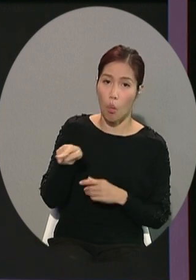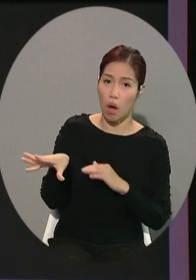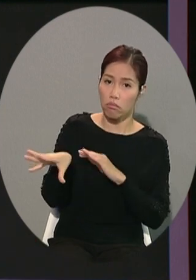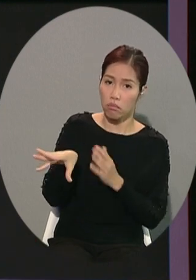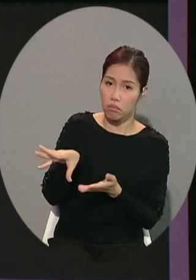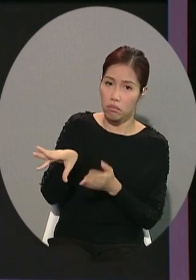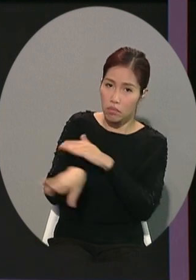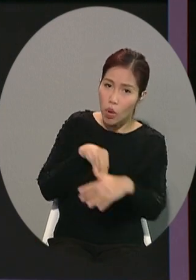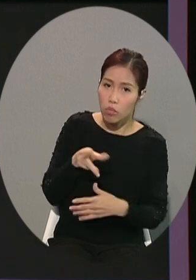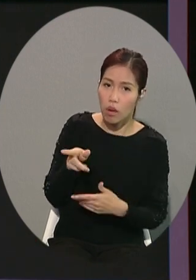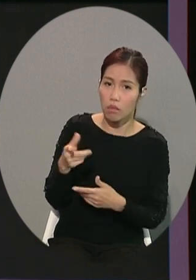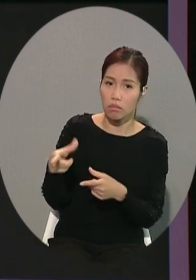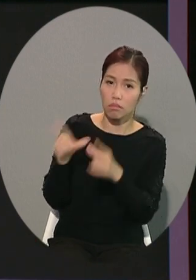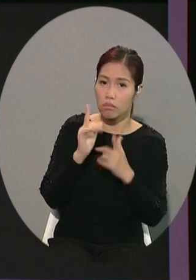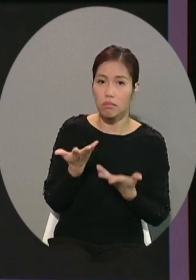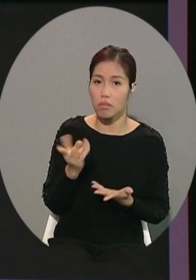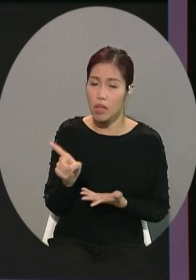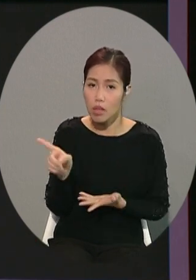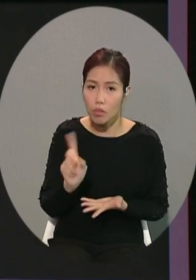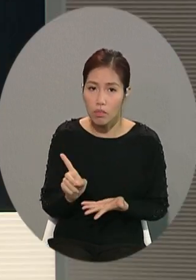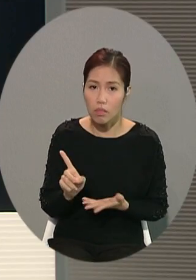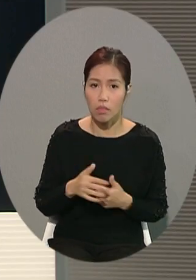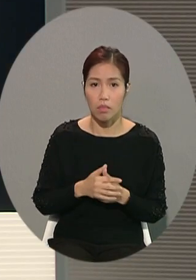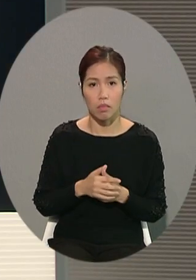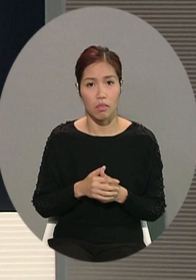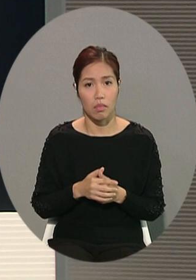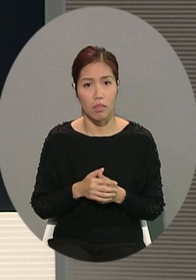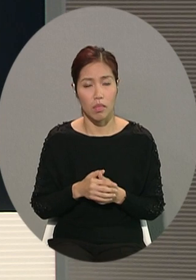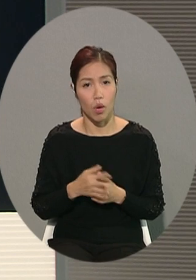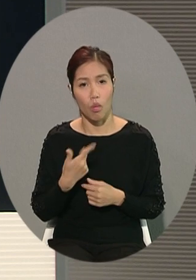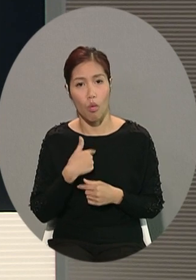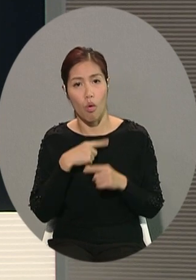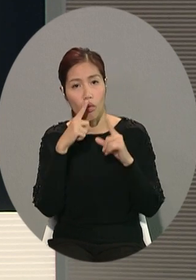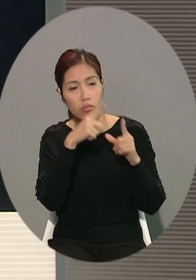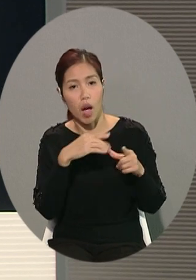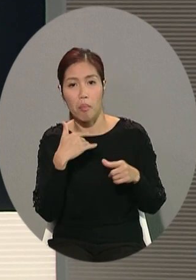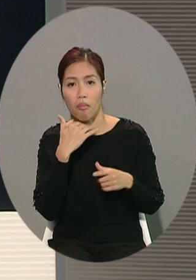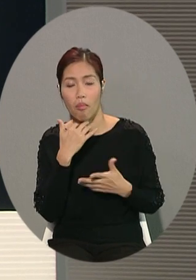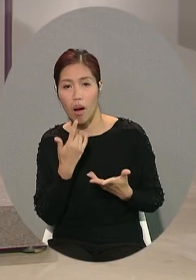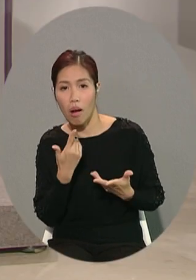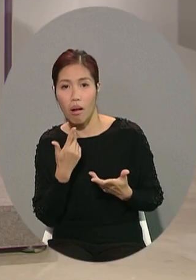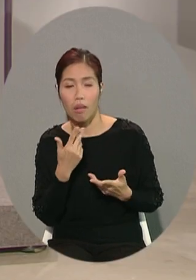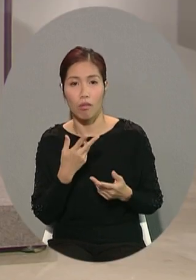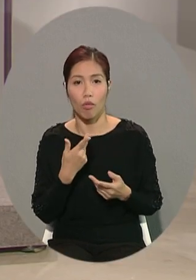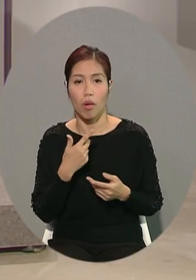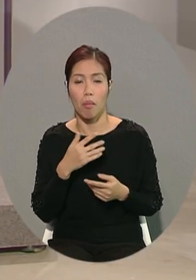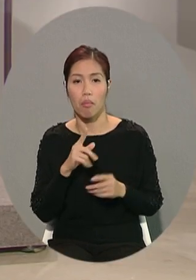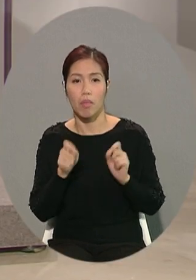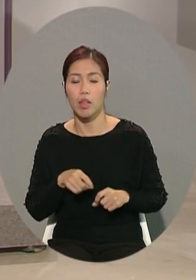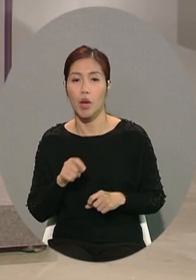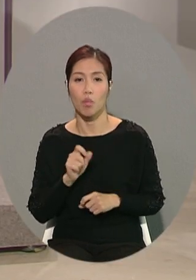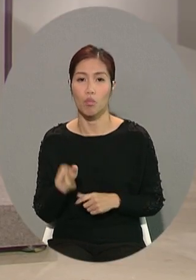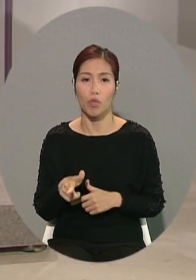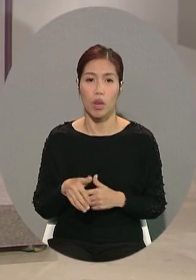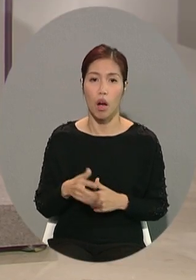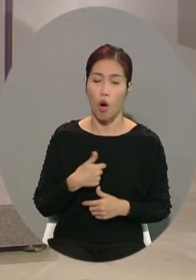係咁簡單，佢冇答我。 我唔會答啲假設性問題。 假設性問題啊，都唔係假設性問題嘅，因為